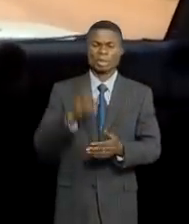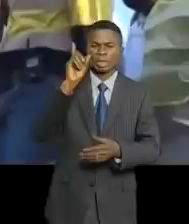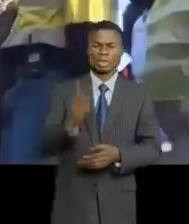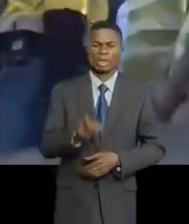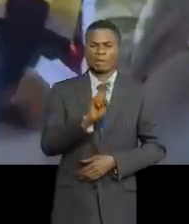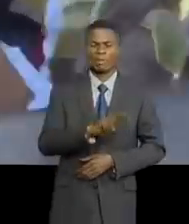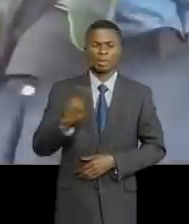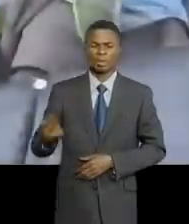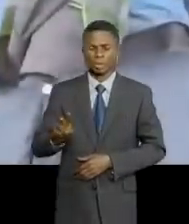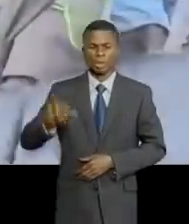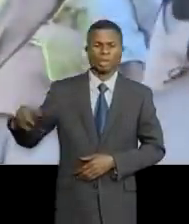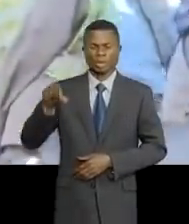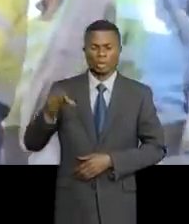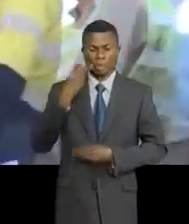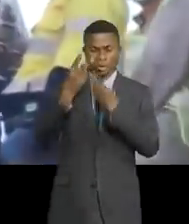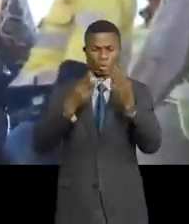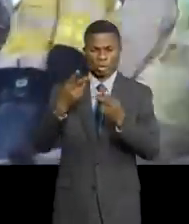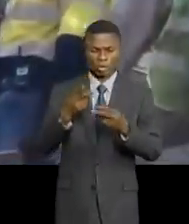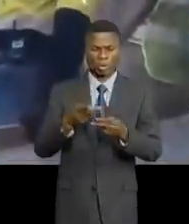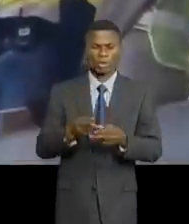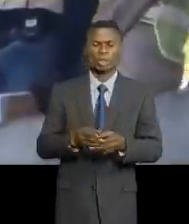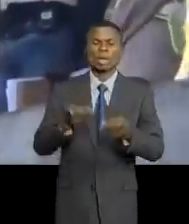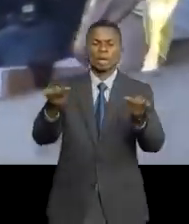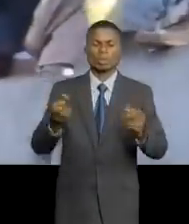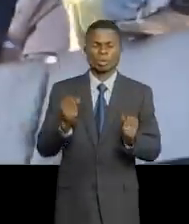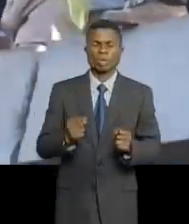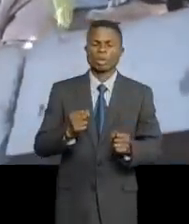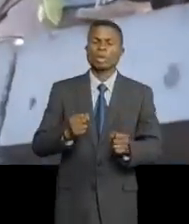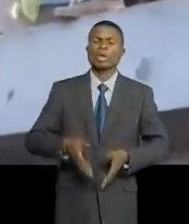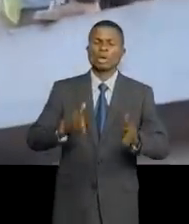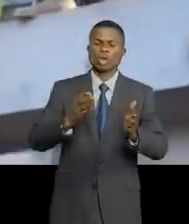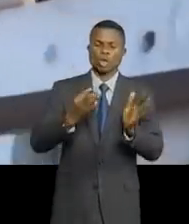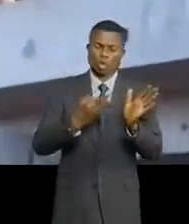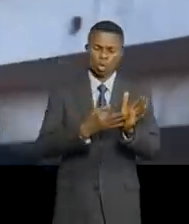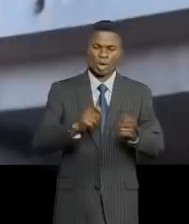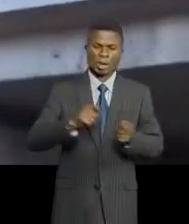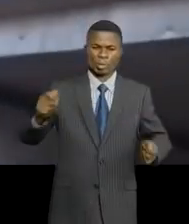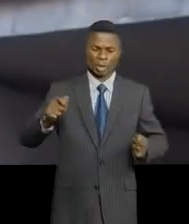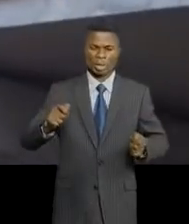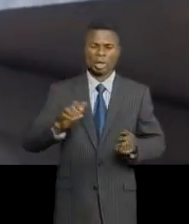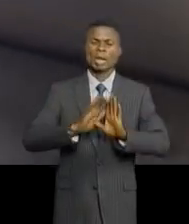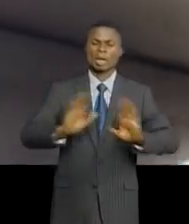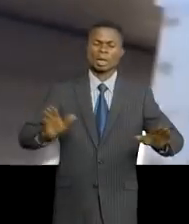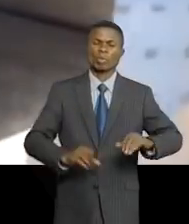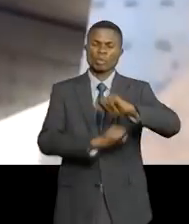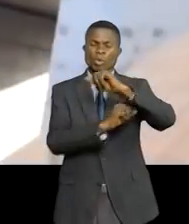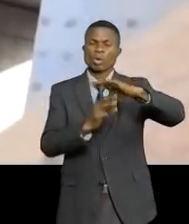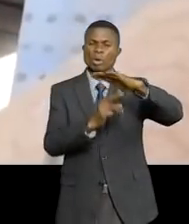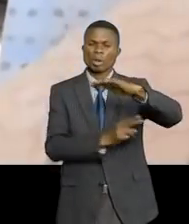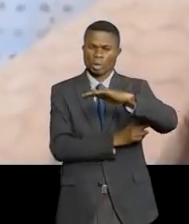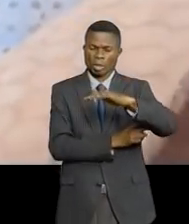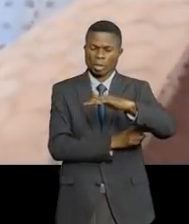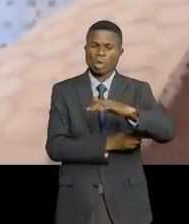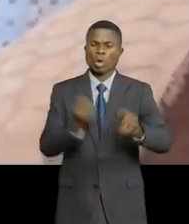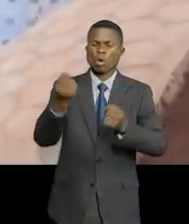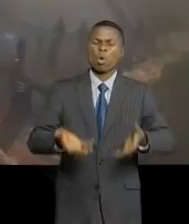122, Jacques Kiabioula Katoué a visité le pont Mupitanchi. Cet ouvrage de 8 mètres sur 15, capable de supporter une charge de 60 tonnes